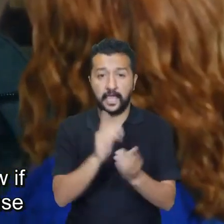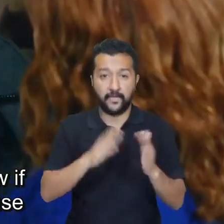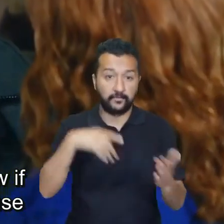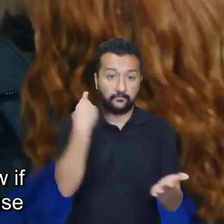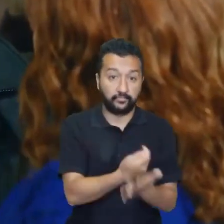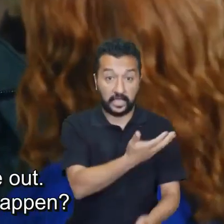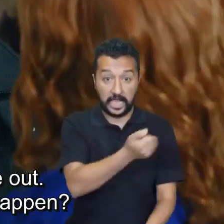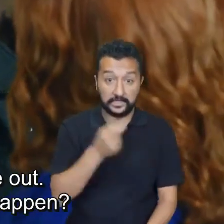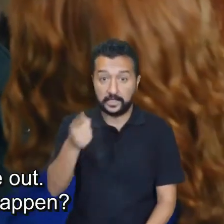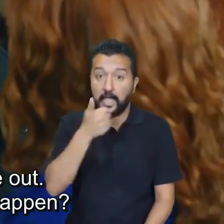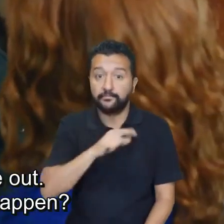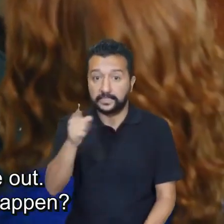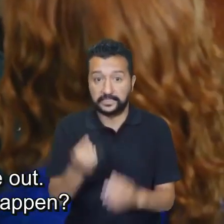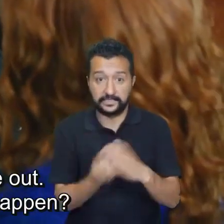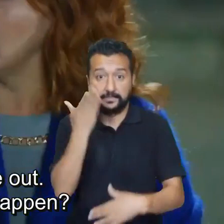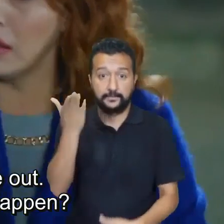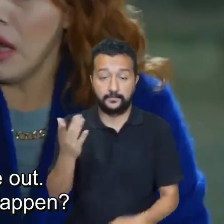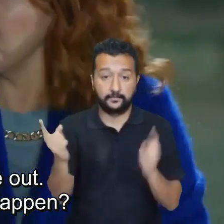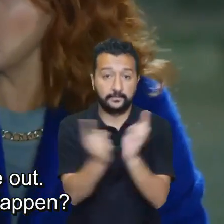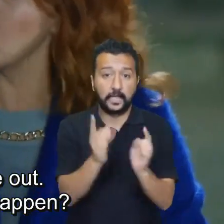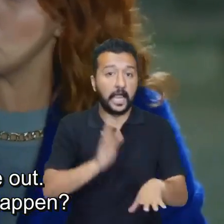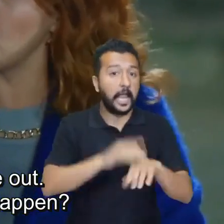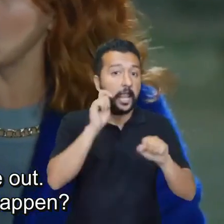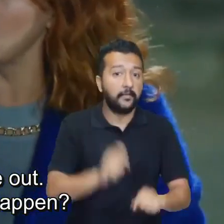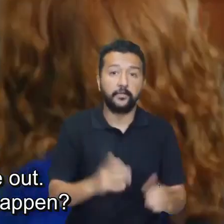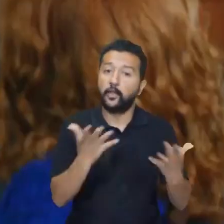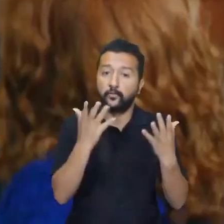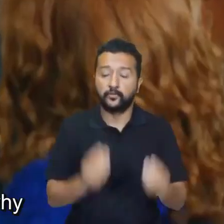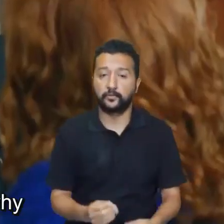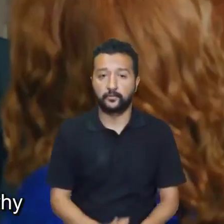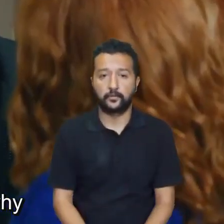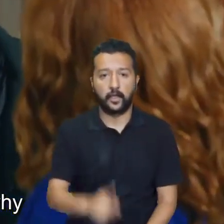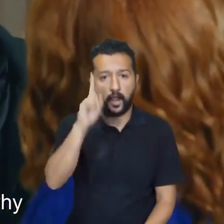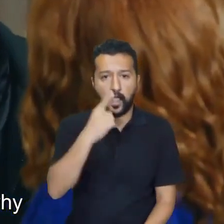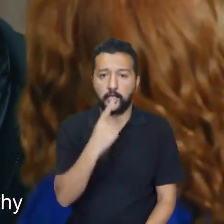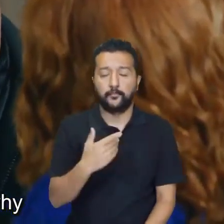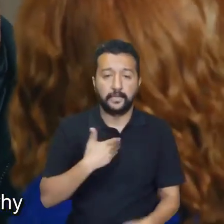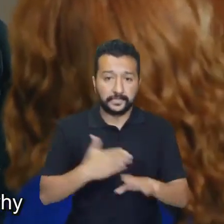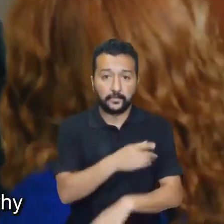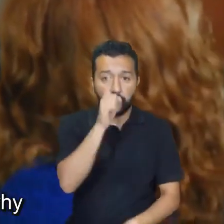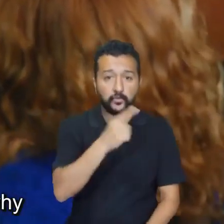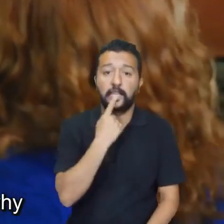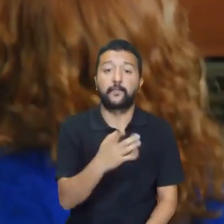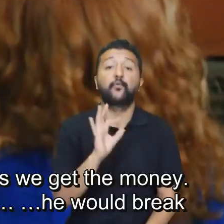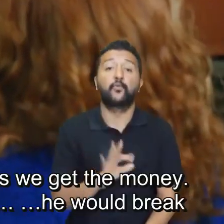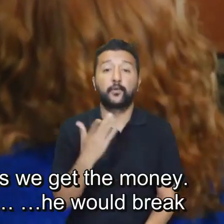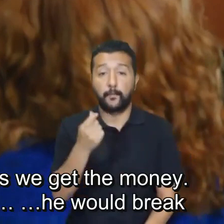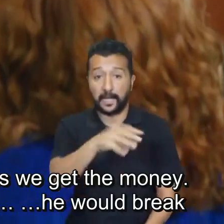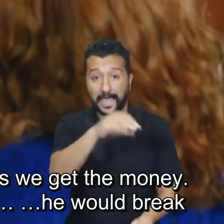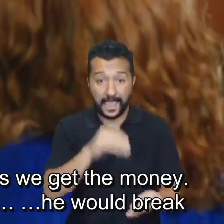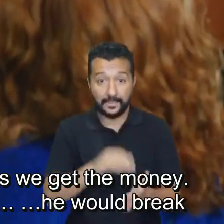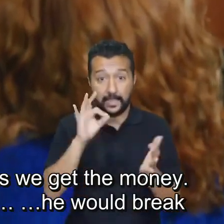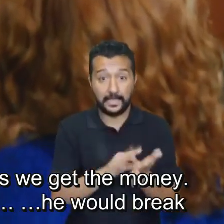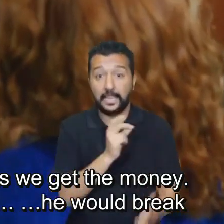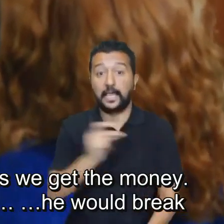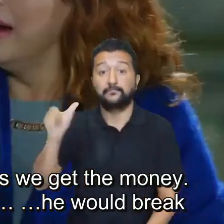satın alırsa abin çıkacak. Ne yapacağız, ne olacak? Allah'ım ya, ben zaten onun için demiyor muyum sana parayı aldığımız